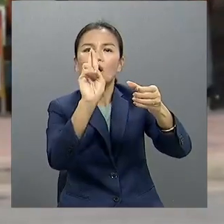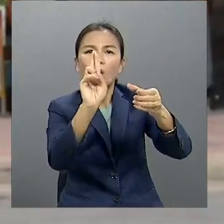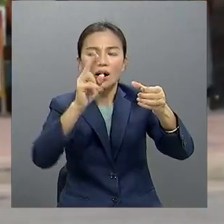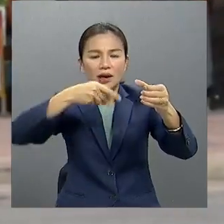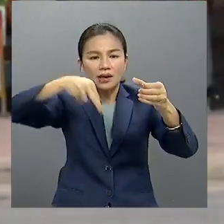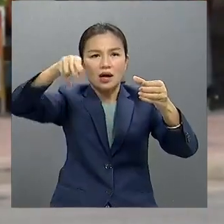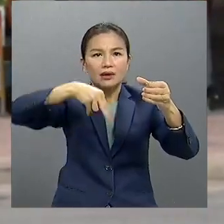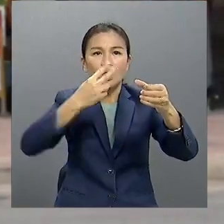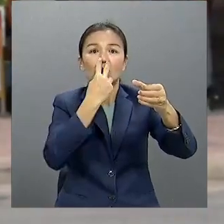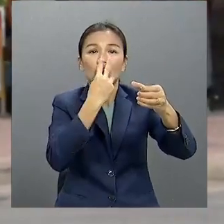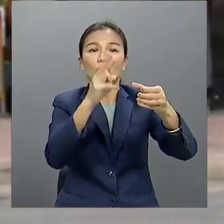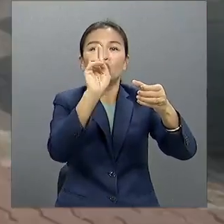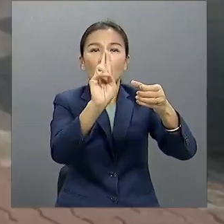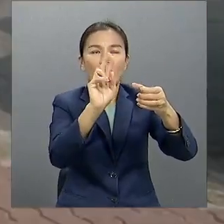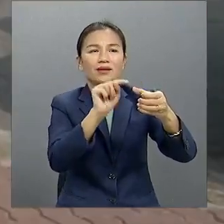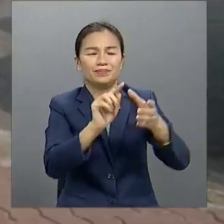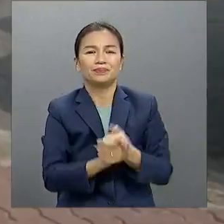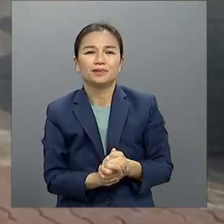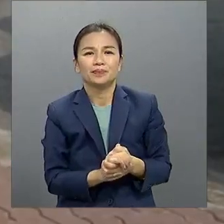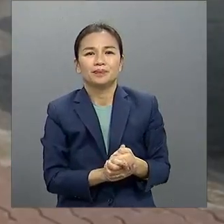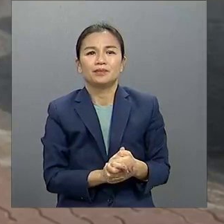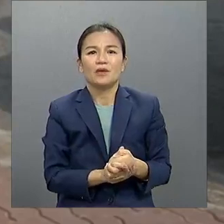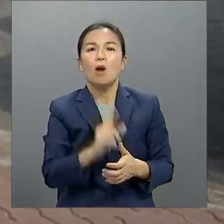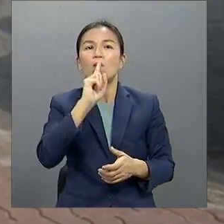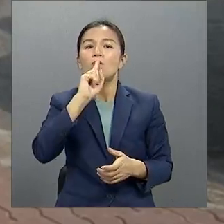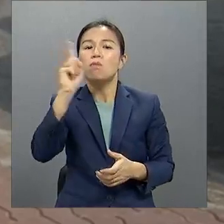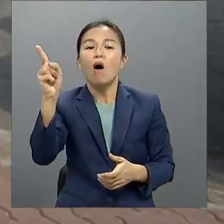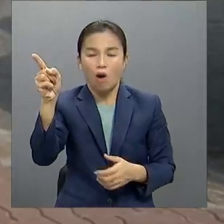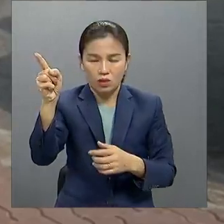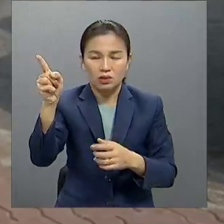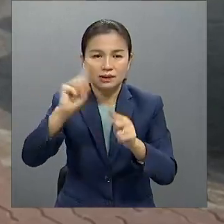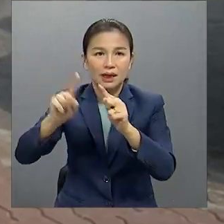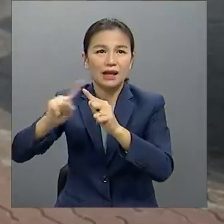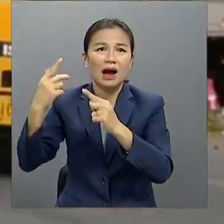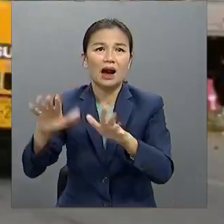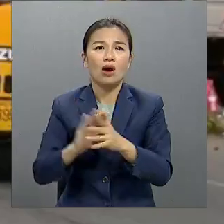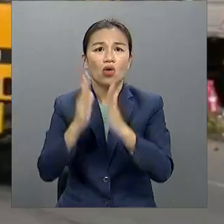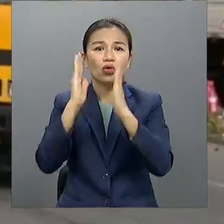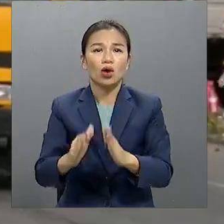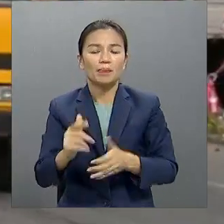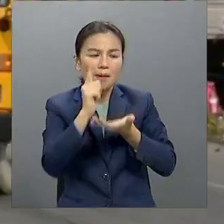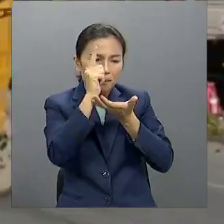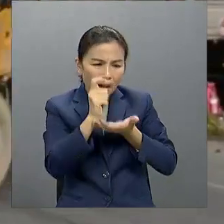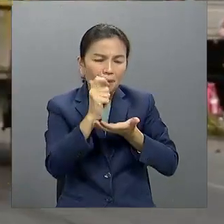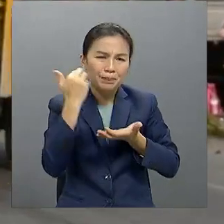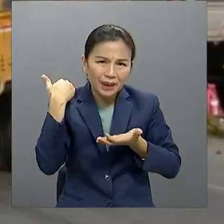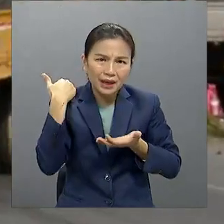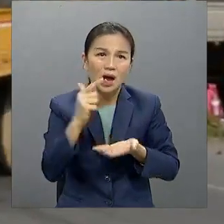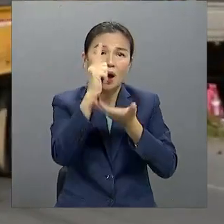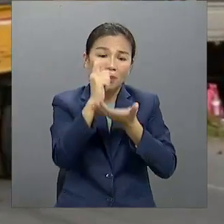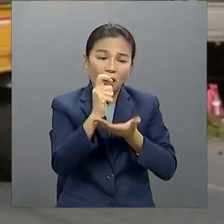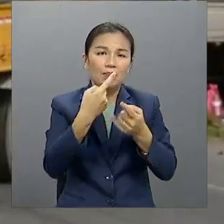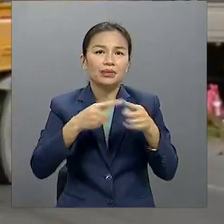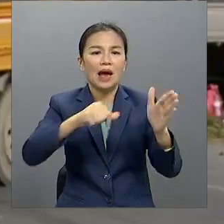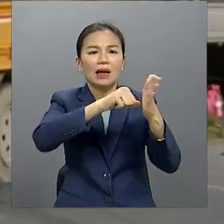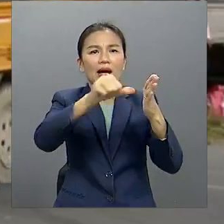ตเห็นได้ชัดเจนนะคะแล้วก็ร้องเรียนไปยังหน่วยงานต่างๆซึ่งก็มีเจ้าหน้าที่มาถ่ายรูปนะถ่ายรูปไว้แต่ยังไม่ได้แก้ไข